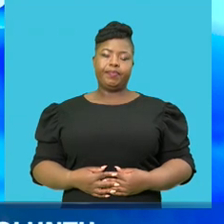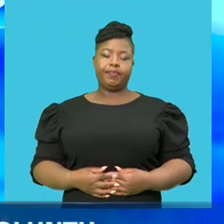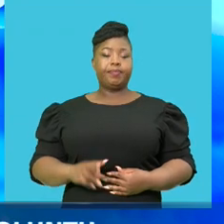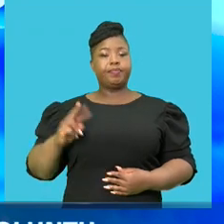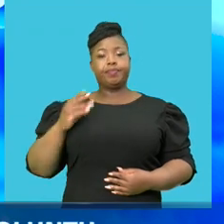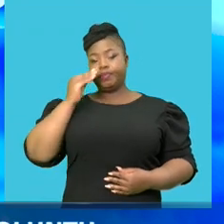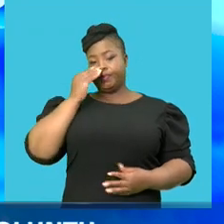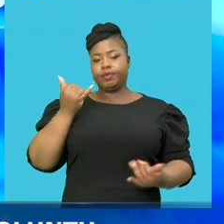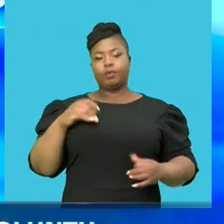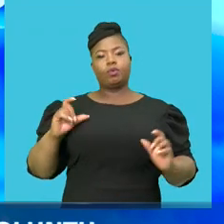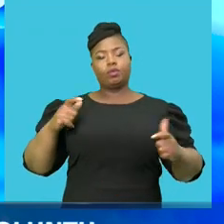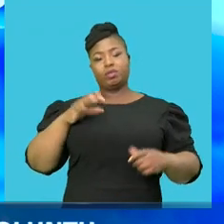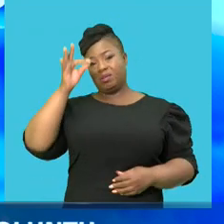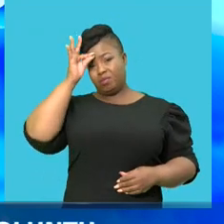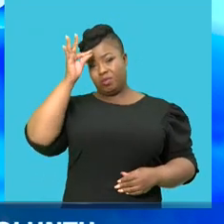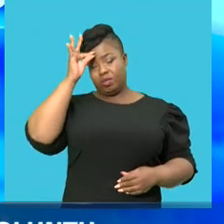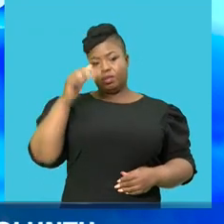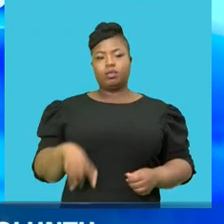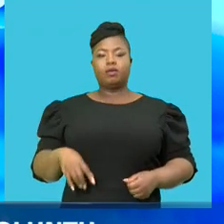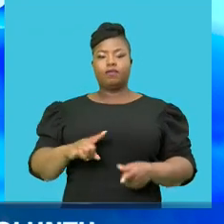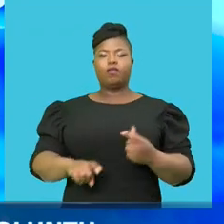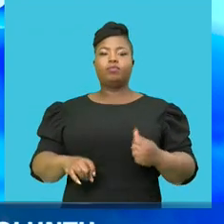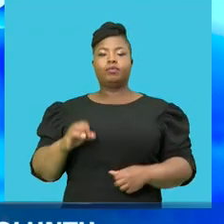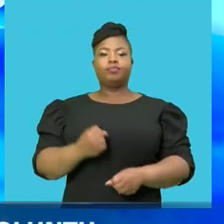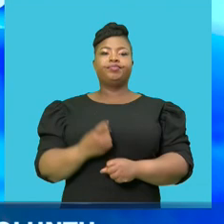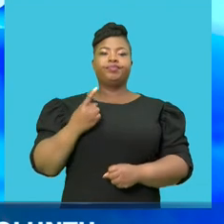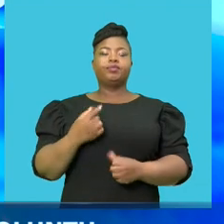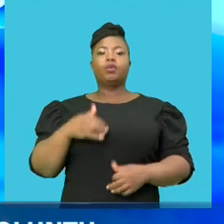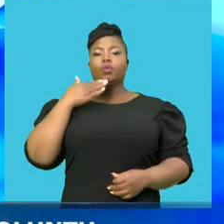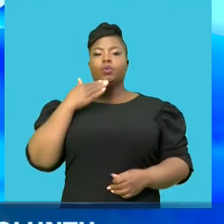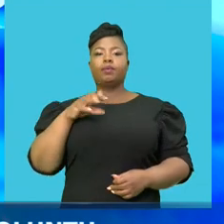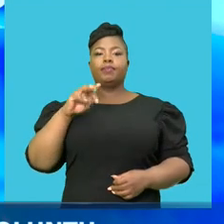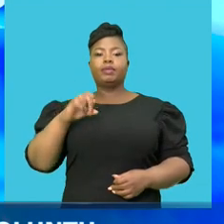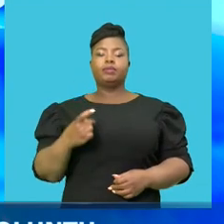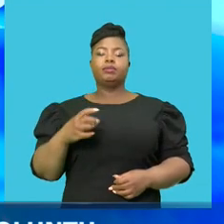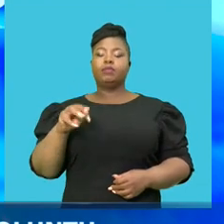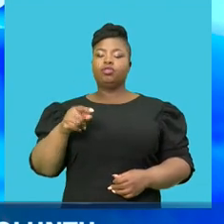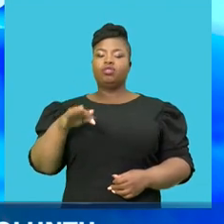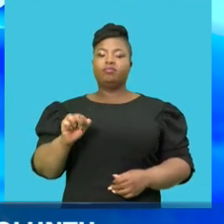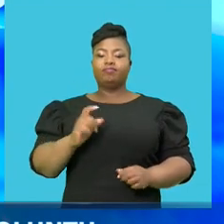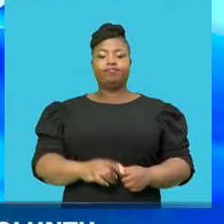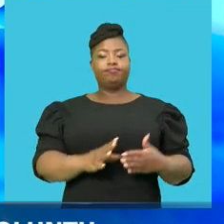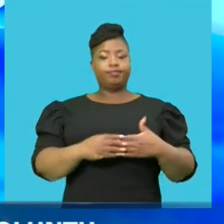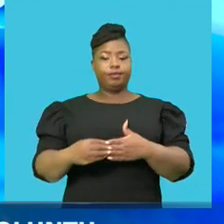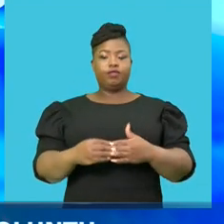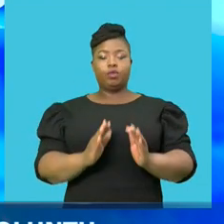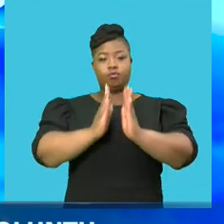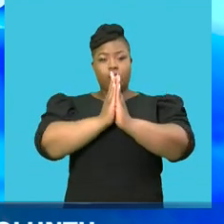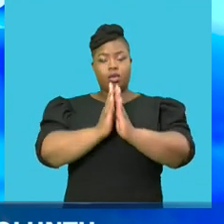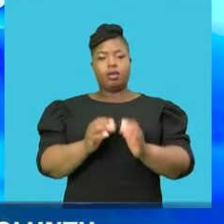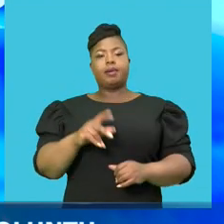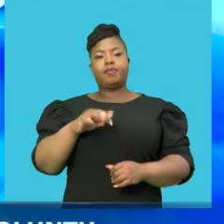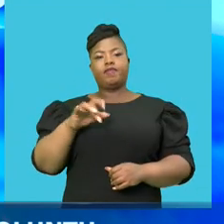Kwelinye inqaku umkomishinala wamapolisa wesithili saseGoli uMajor Njengele Max Masha ukhokhele uhambo lomthandazo ePimville